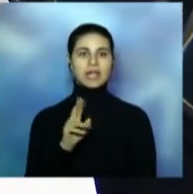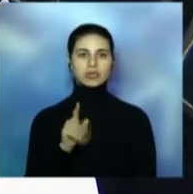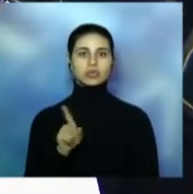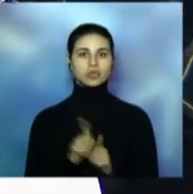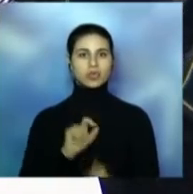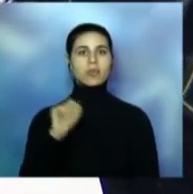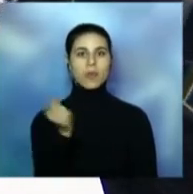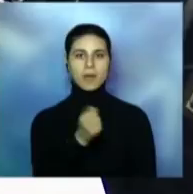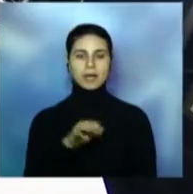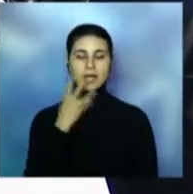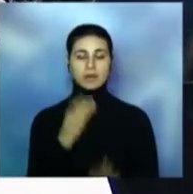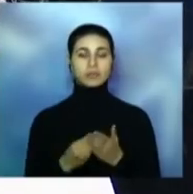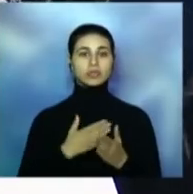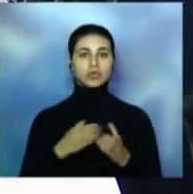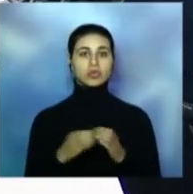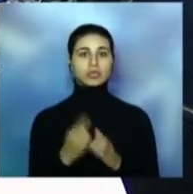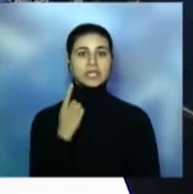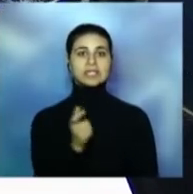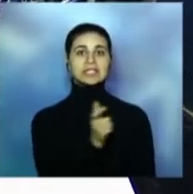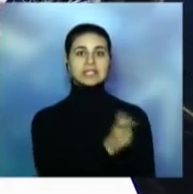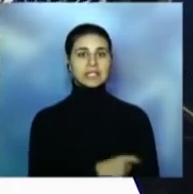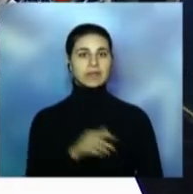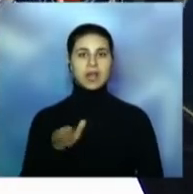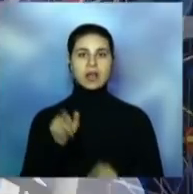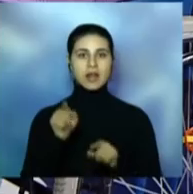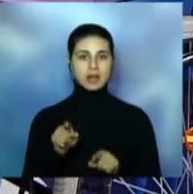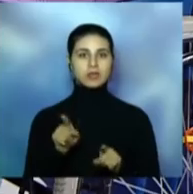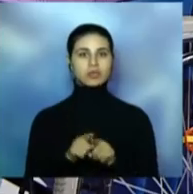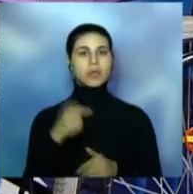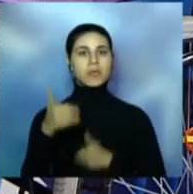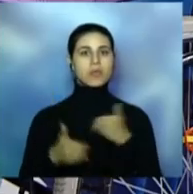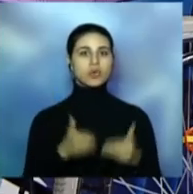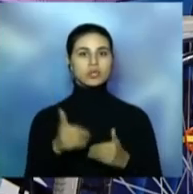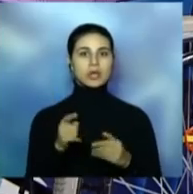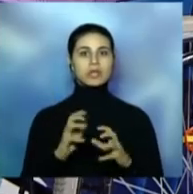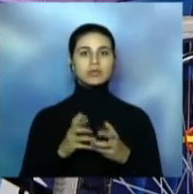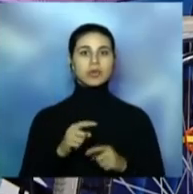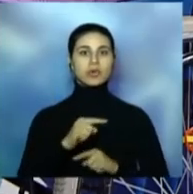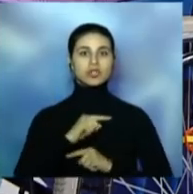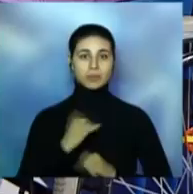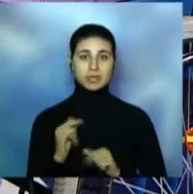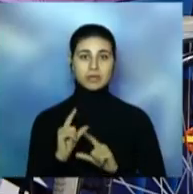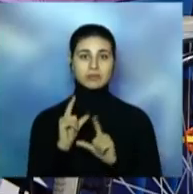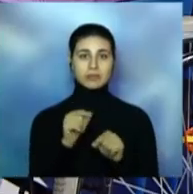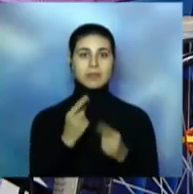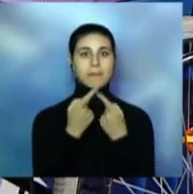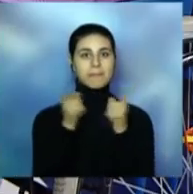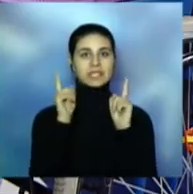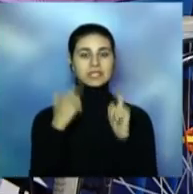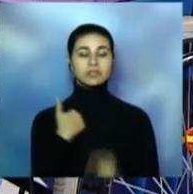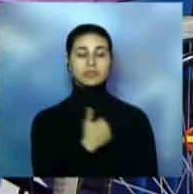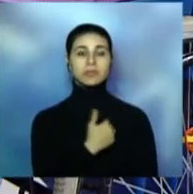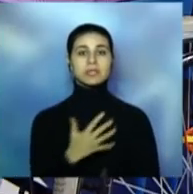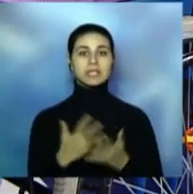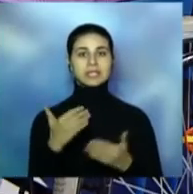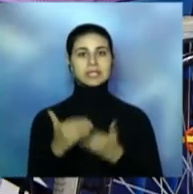პარამ ოფარიკავე. ჩვენ გუნდს აკლია ერთი წევრი, ნიკა თვაური, პარამ მოცურავე, რომელიც მსოფლიო ჩემპიონატზე იმყოფება მექსიკაში. მე მინდა რომ ნიკას